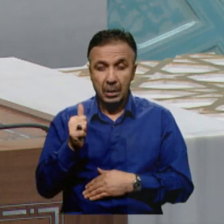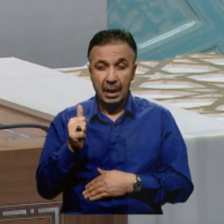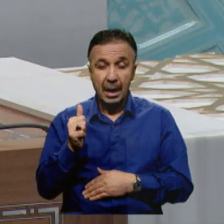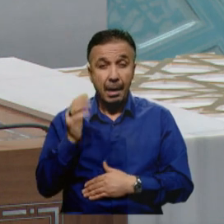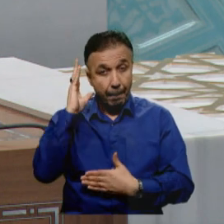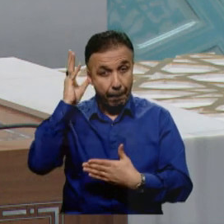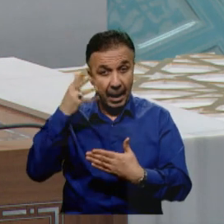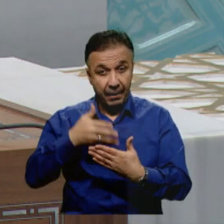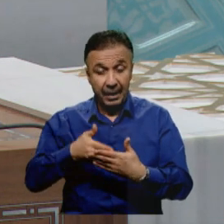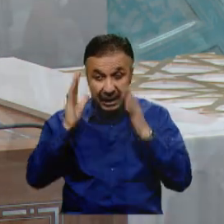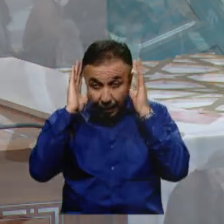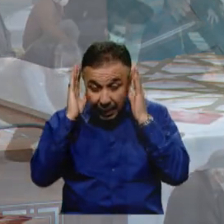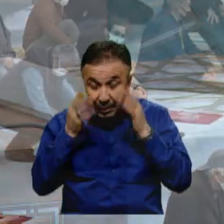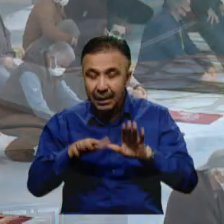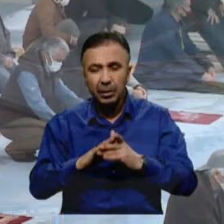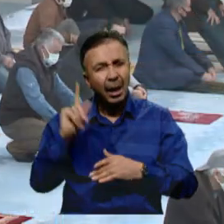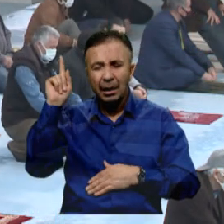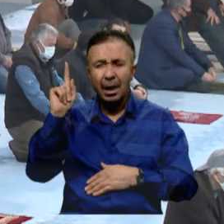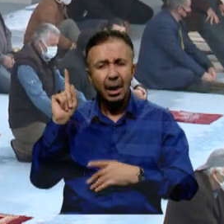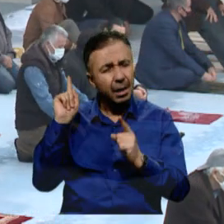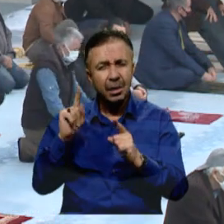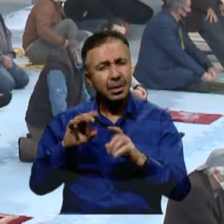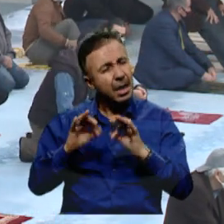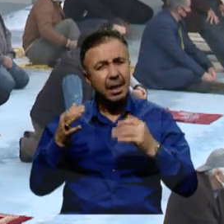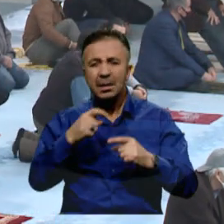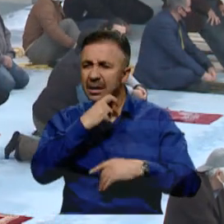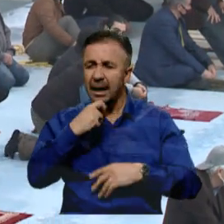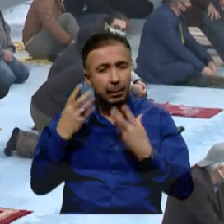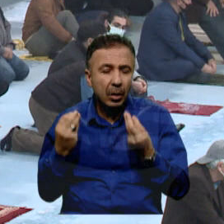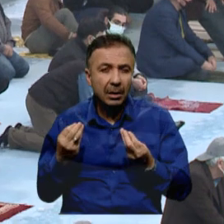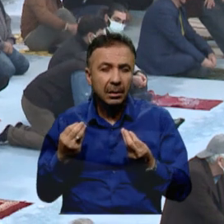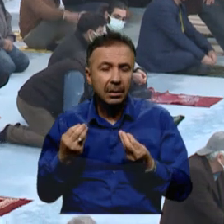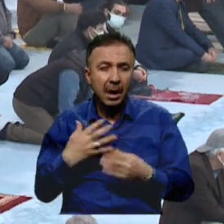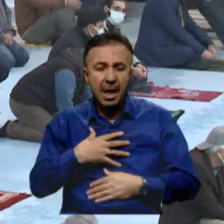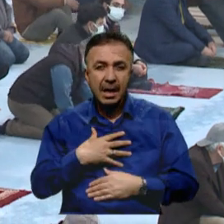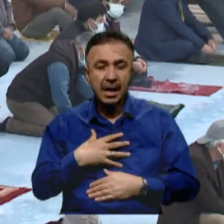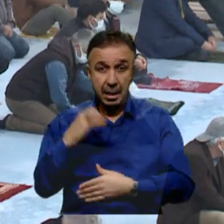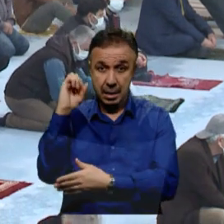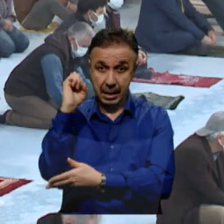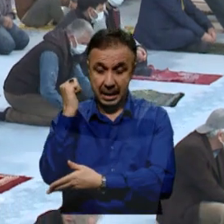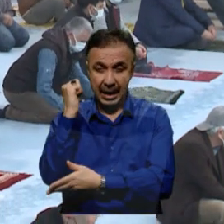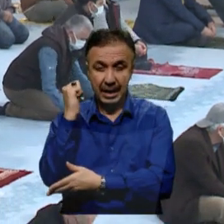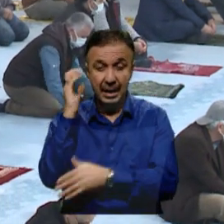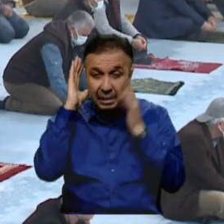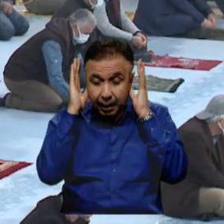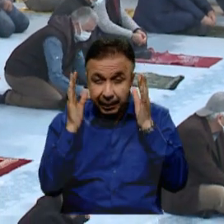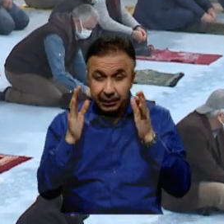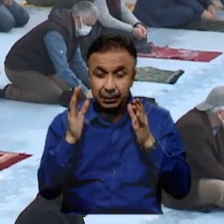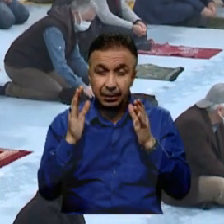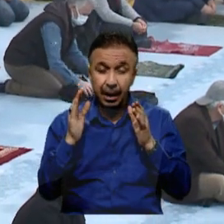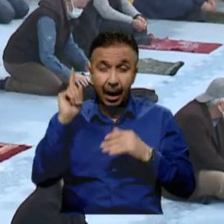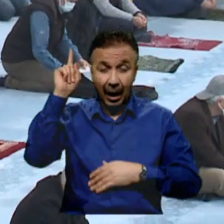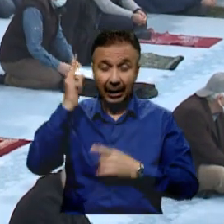kılmıyorsak Allah'a karşı nasıl samim olacağız? Dinin direği namazdır. Alemlerin Rabbi bize değer